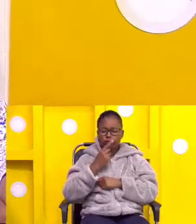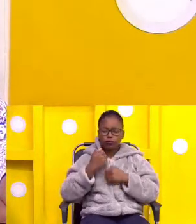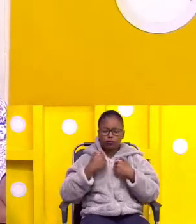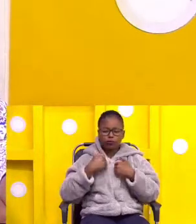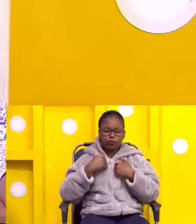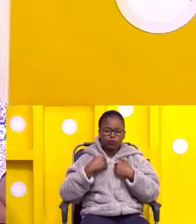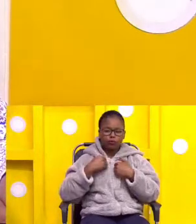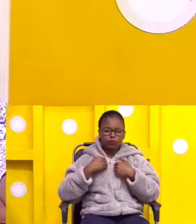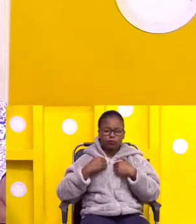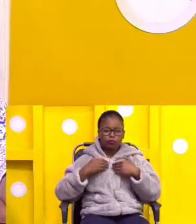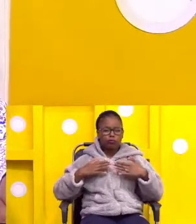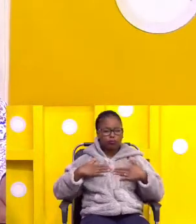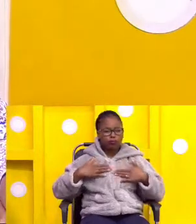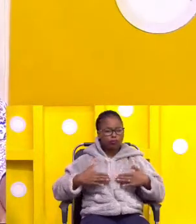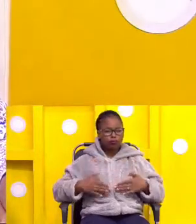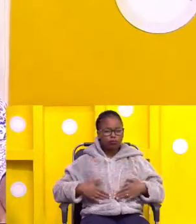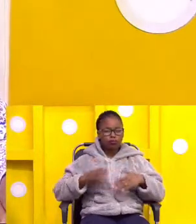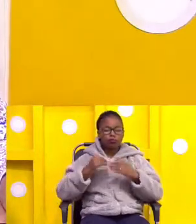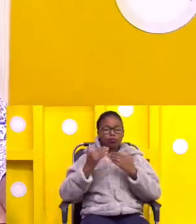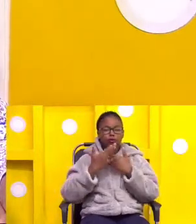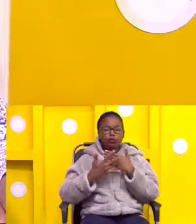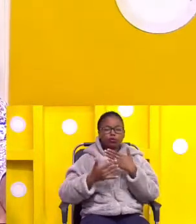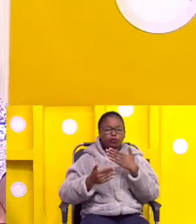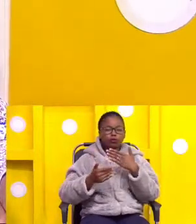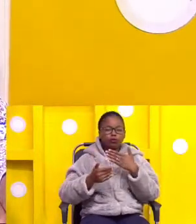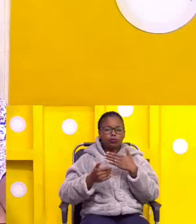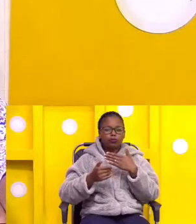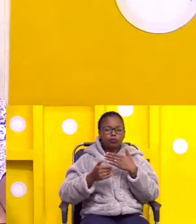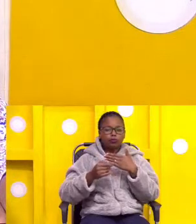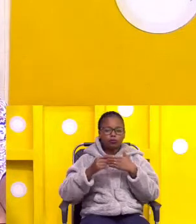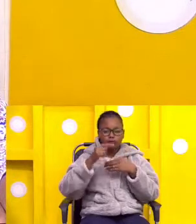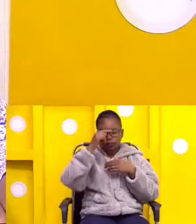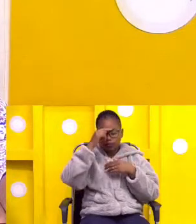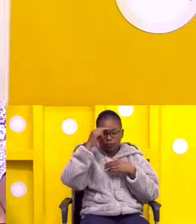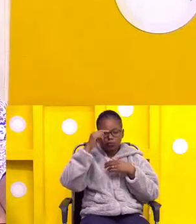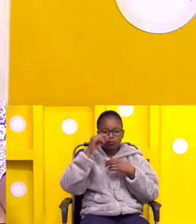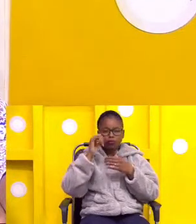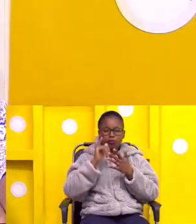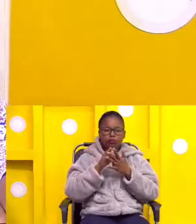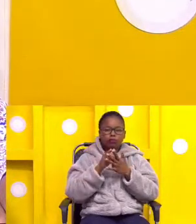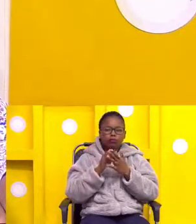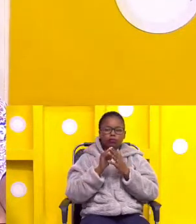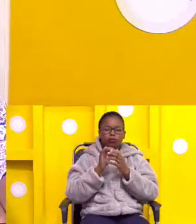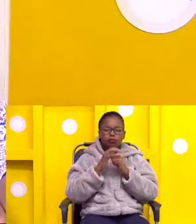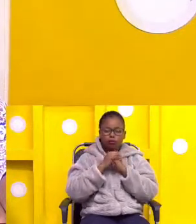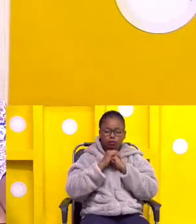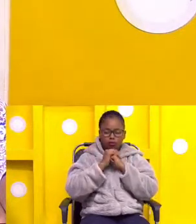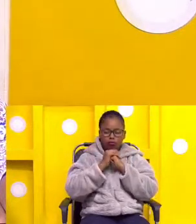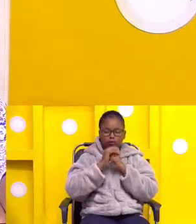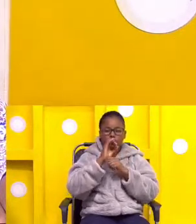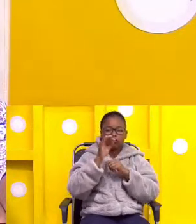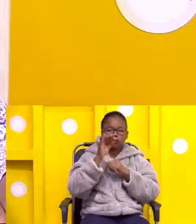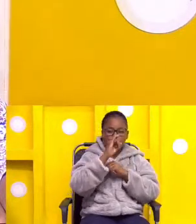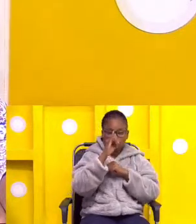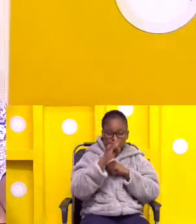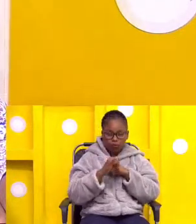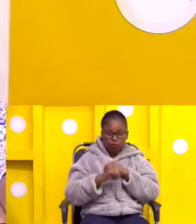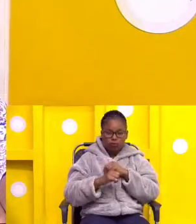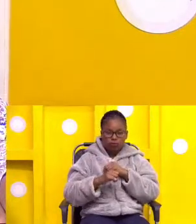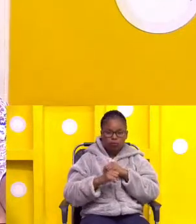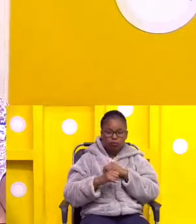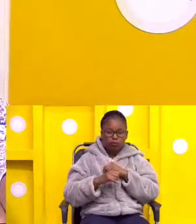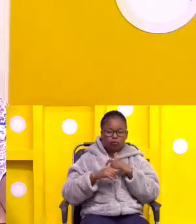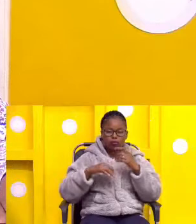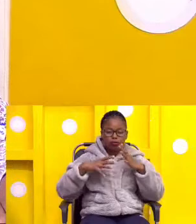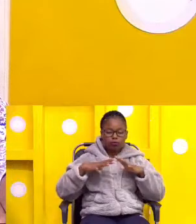tondu kirumi kia Ngai ndungigitiria tondu ucio ni uhoi wa mihianano andu ni manahoithio mihianano ni